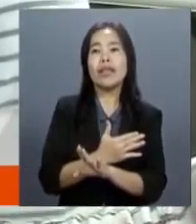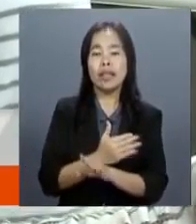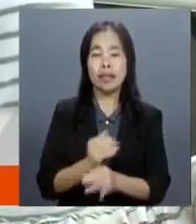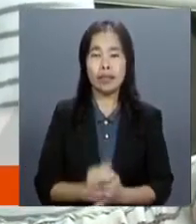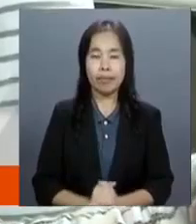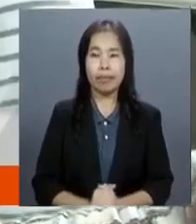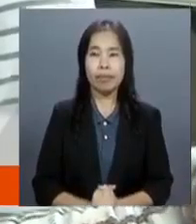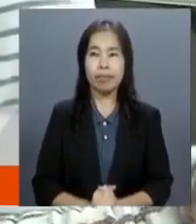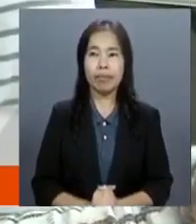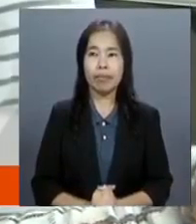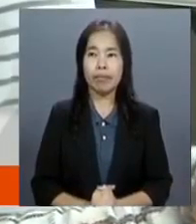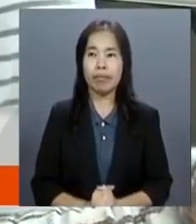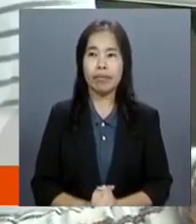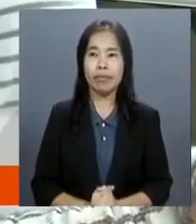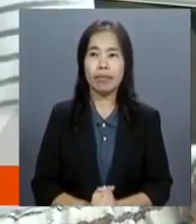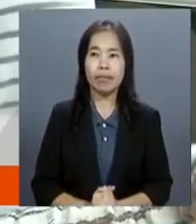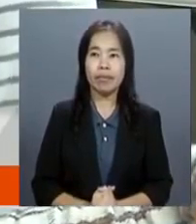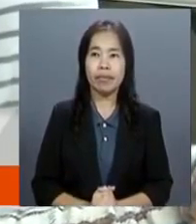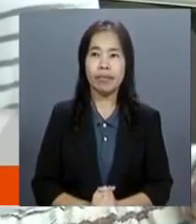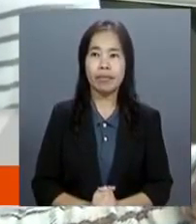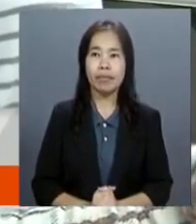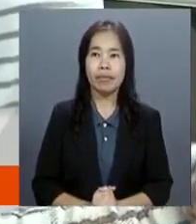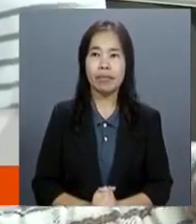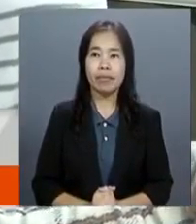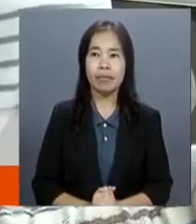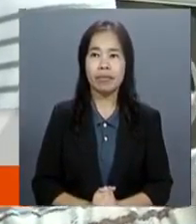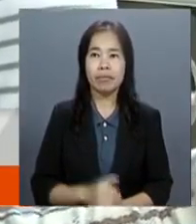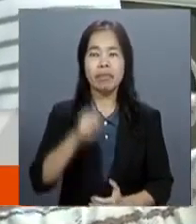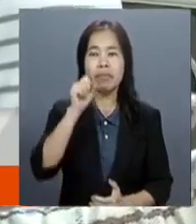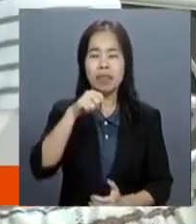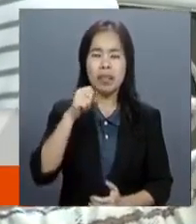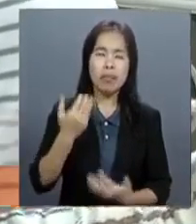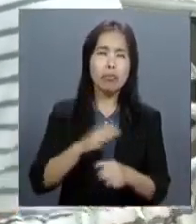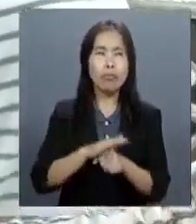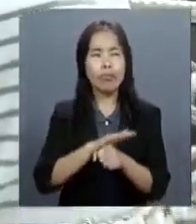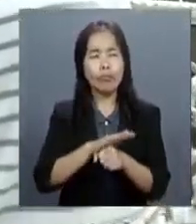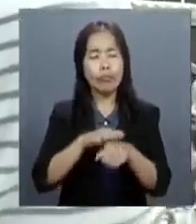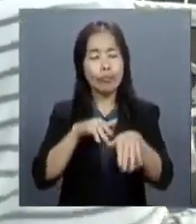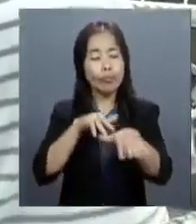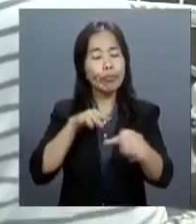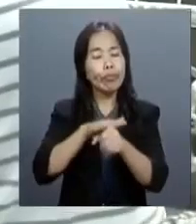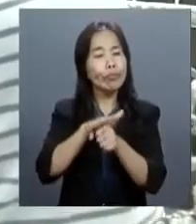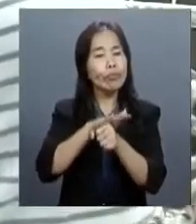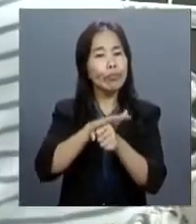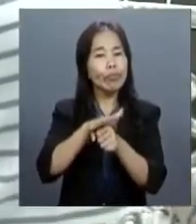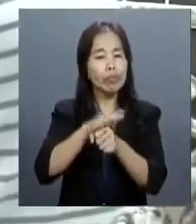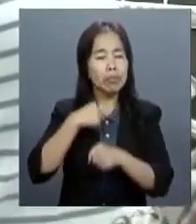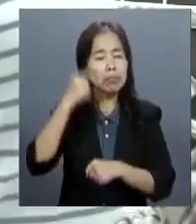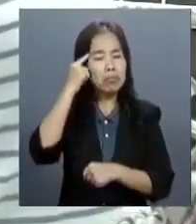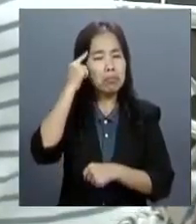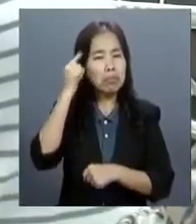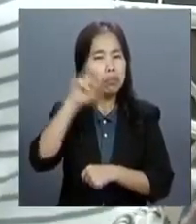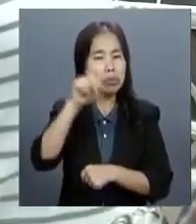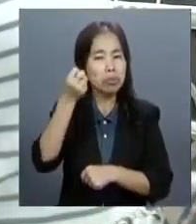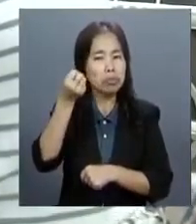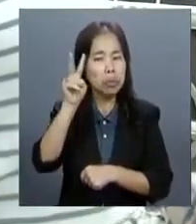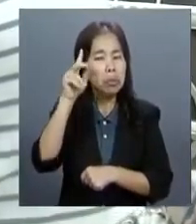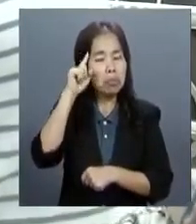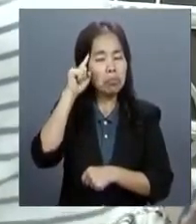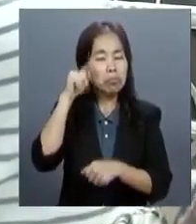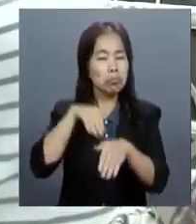สภาพจราจรในวันนี้พอรับได้ค่ะเดินทางมา พอรับได้ค่ะไม่ติดค่ะ รถเยอะไหมคะในสายตาเ